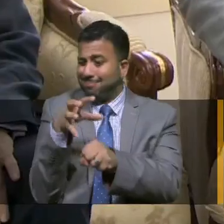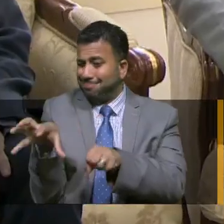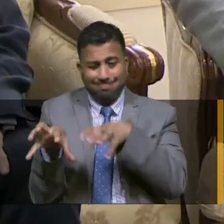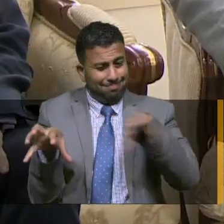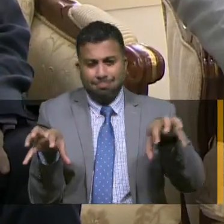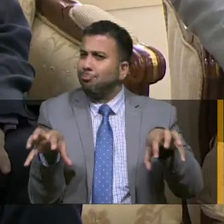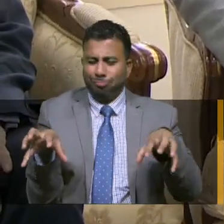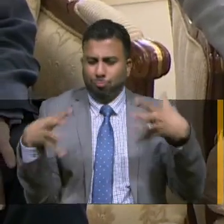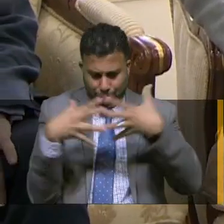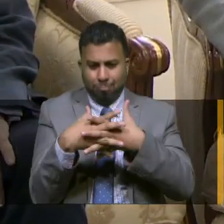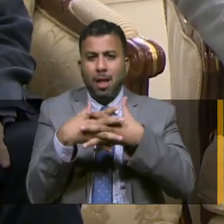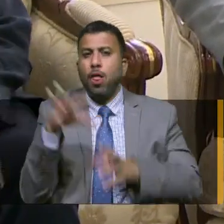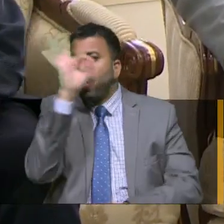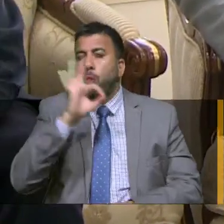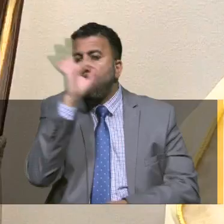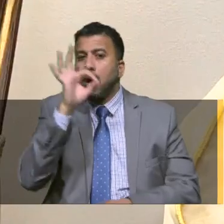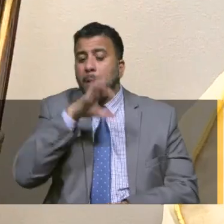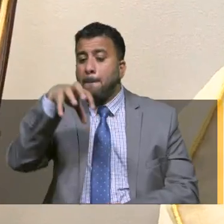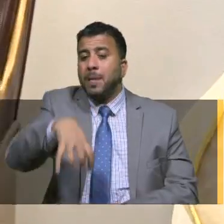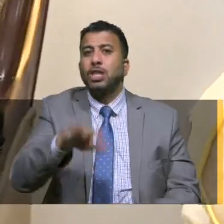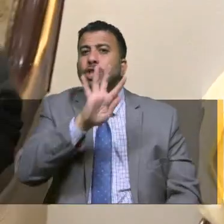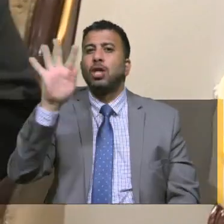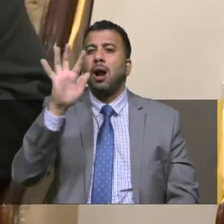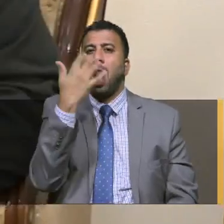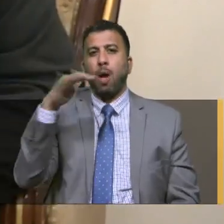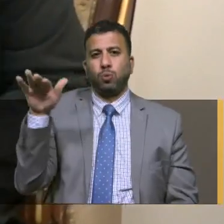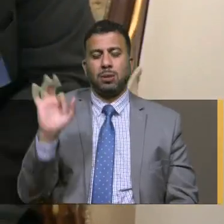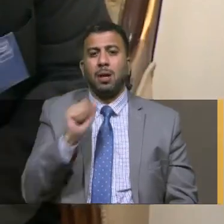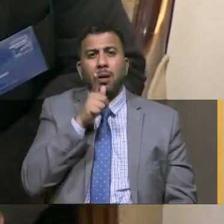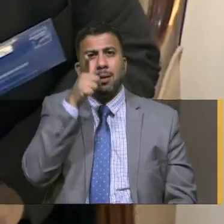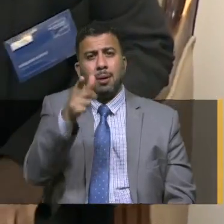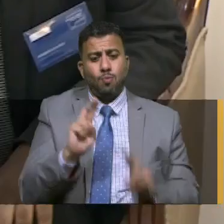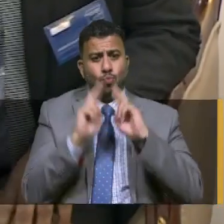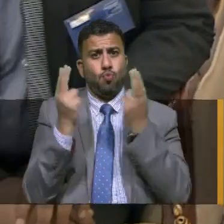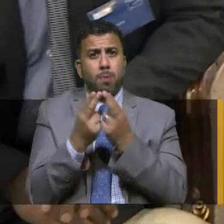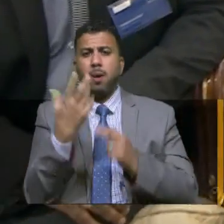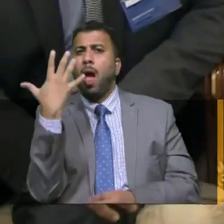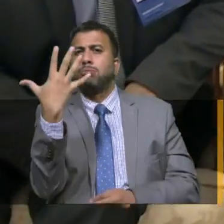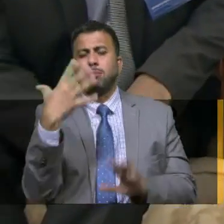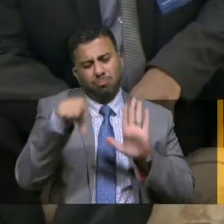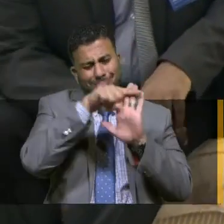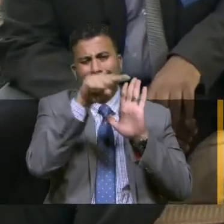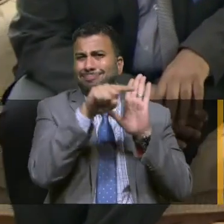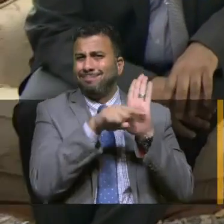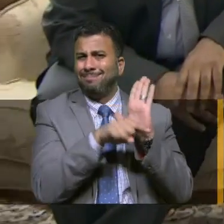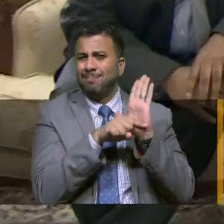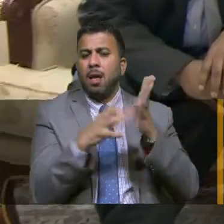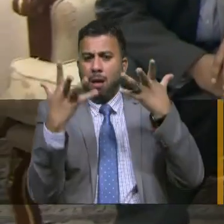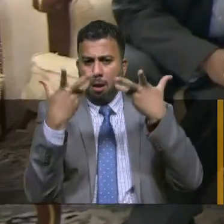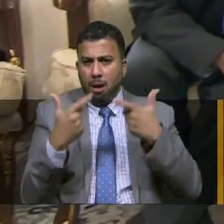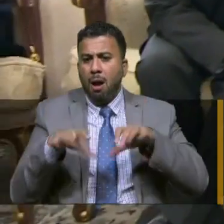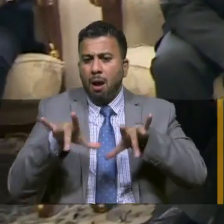من ممارسات إدارة التراث في منطقة الشرق الأوسط، ويتضمن المؤتمر 5 محاور رئيسة هي التوثيق الرقمي